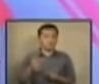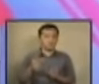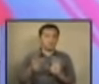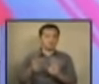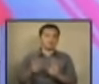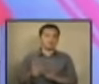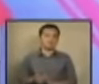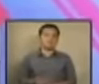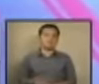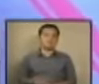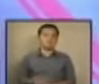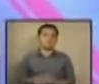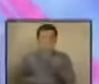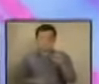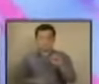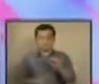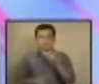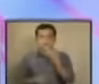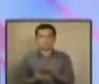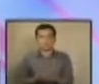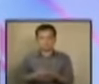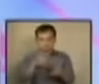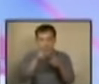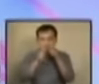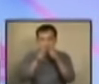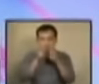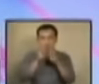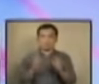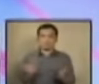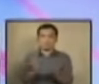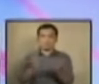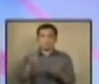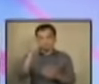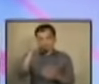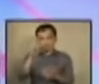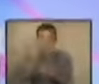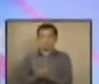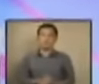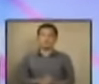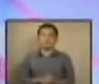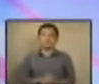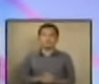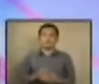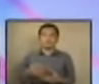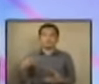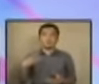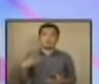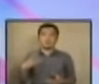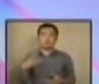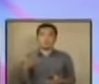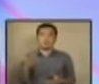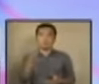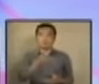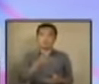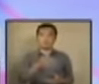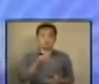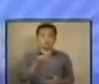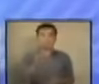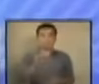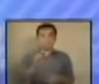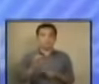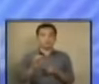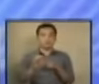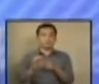Mm-hmm. Okay, so magandang pakinggan po yung sinasabi niyo. Very encouraging po para kay Mrs. So mamaya ho, pupunta kami sa Kamkrami